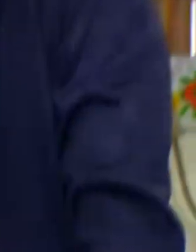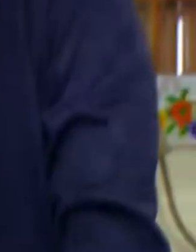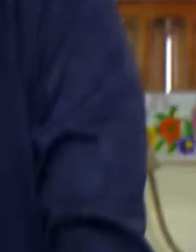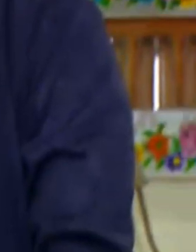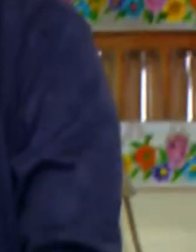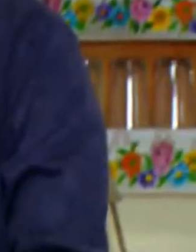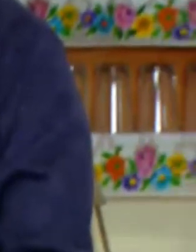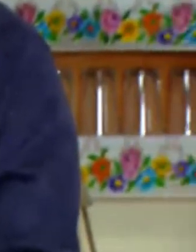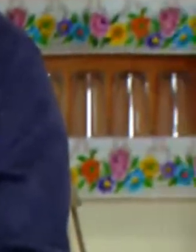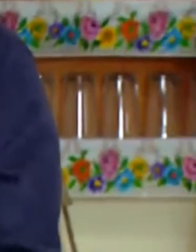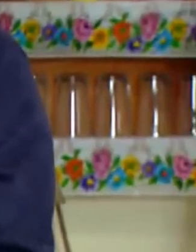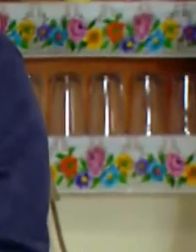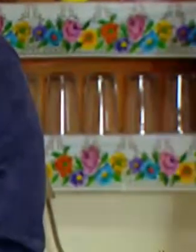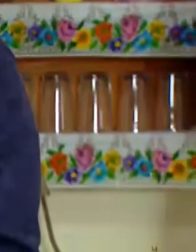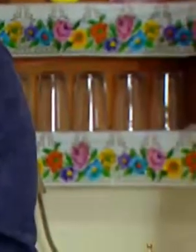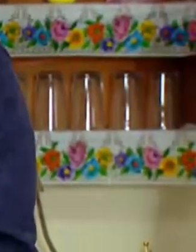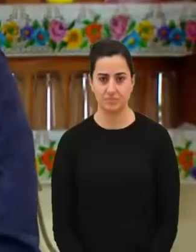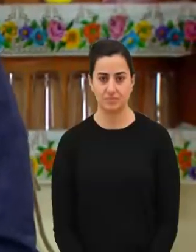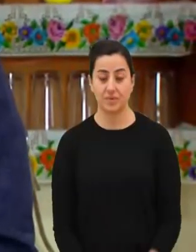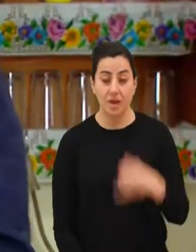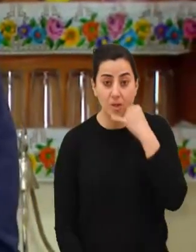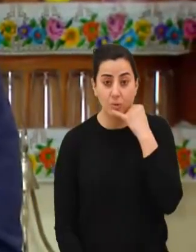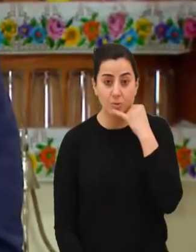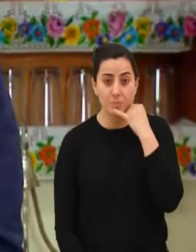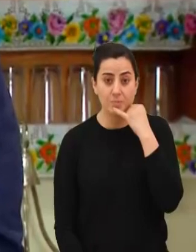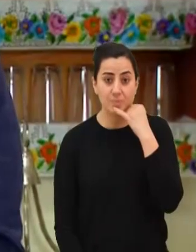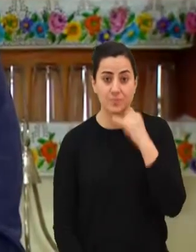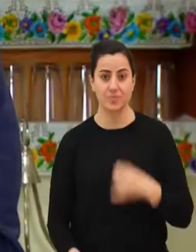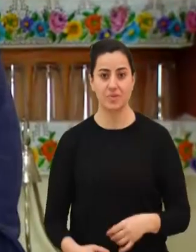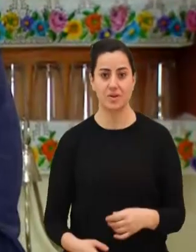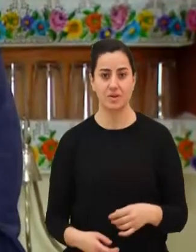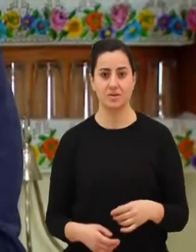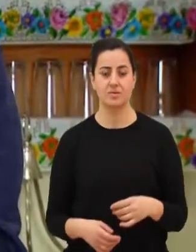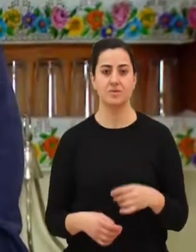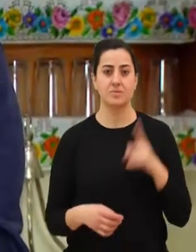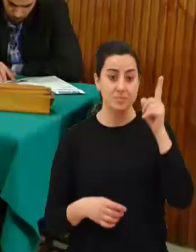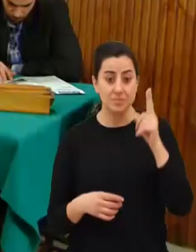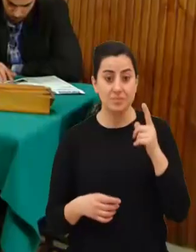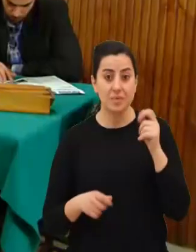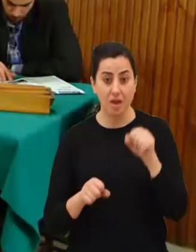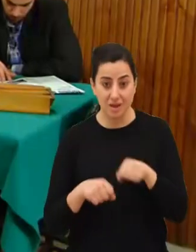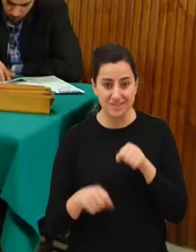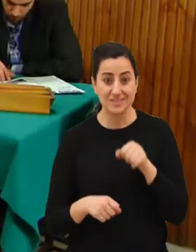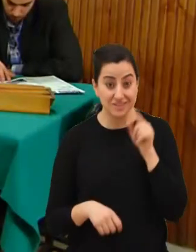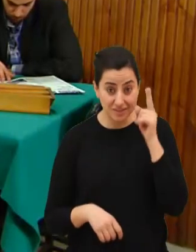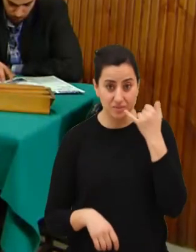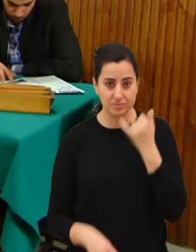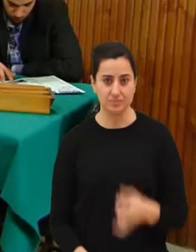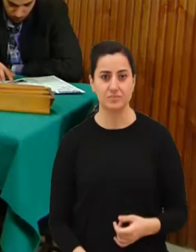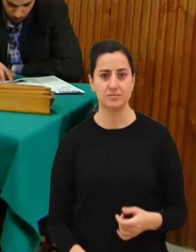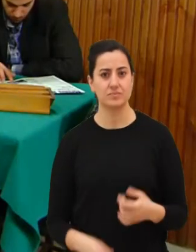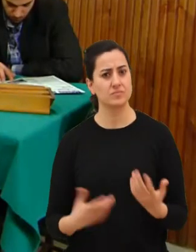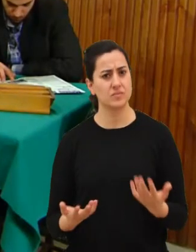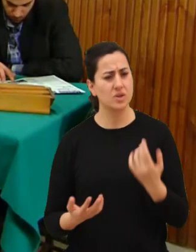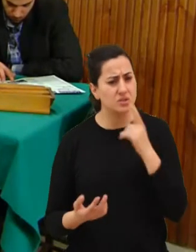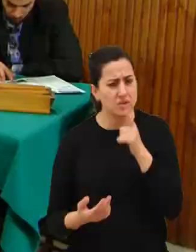Mesut arama yaptı, heyecanla açılmasını bekliyor. Alo. Ganyan bayi mi? Hikmet sen misin? Oğlum ne